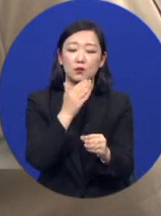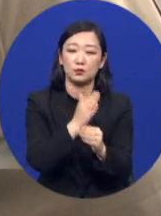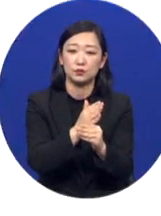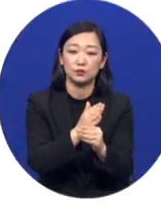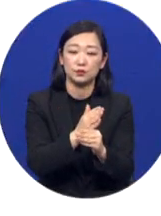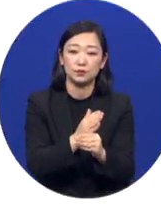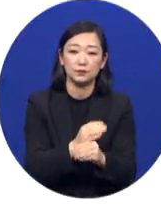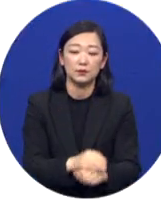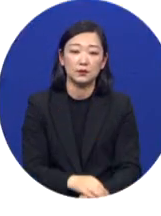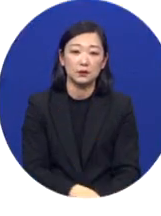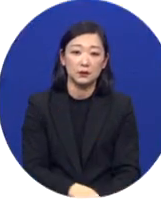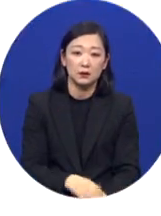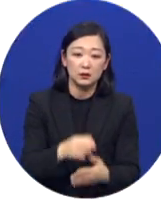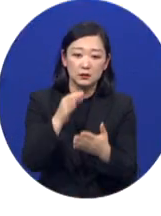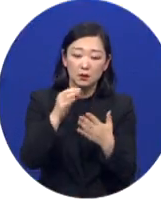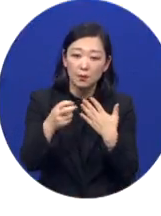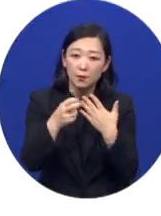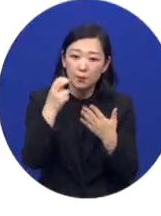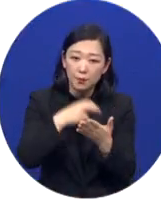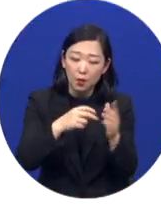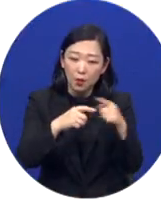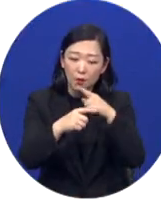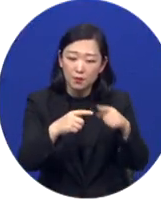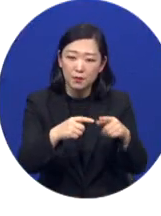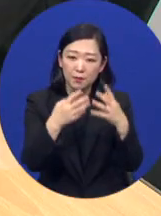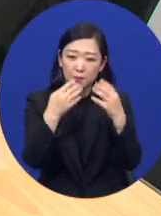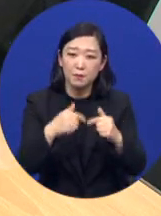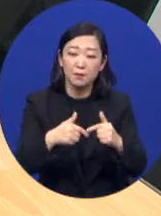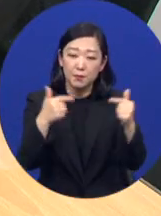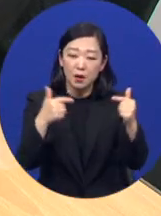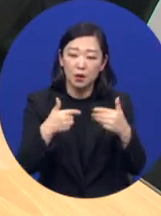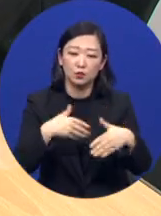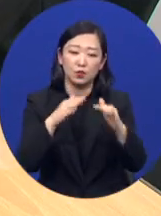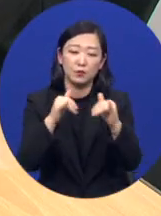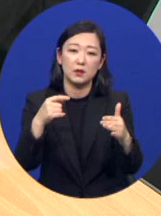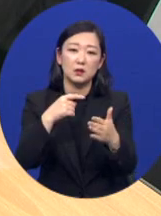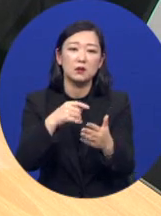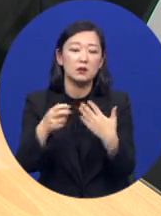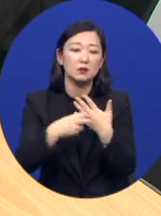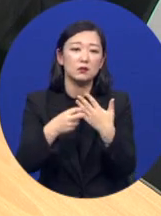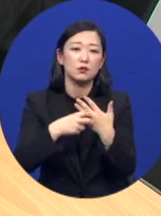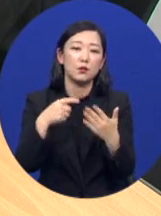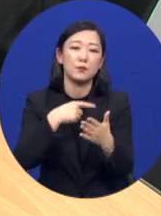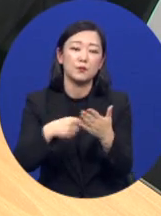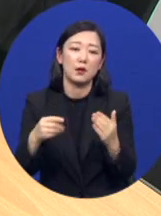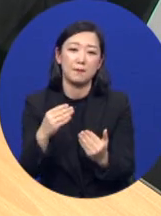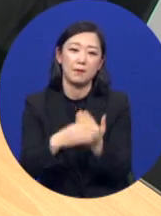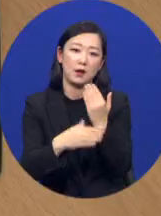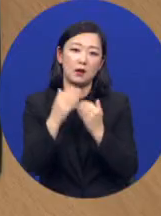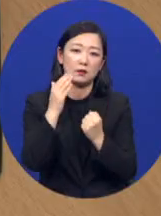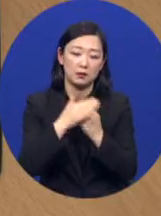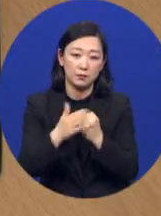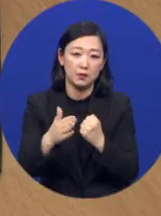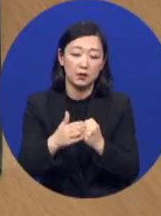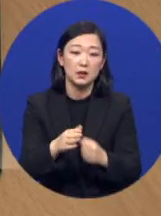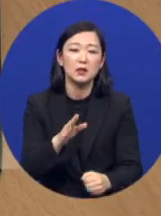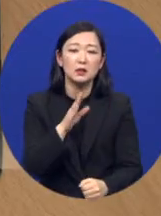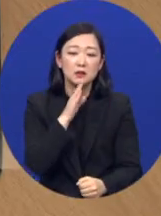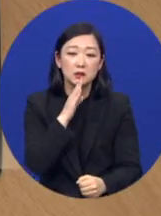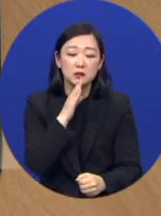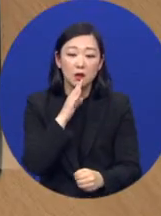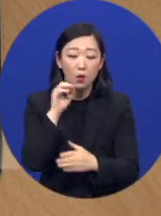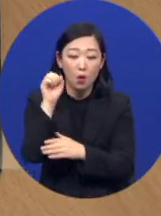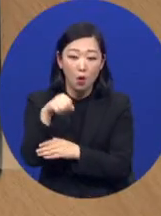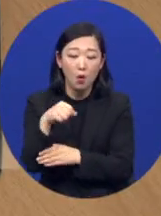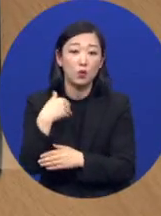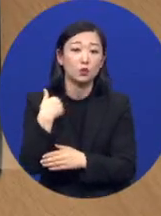특혜를 주고 자본력이 없는 의료법인 난립으로 도민의료 피해가 발생할 수 있다는 겁니다 실제로 임차병원을 허용했던